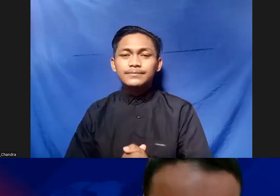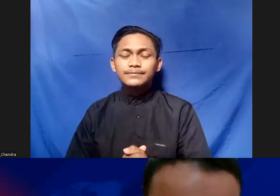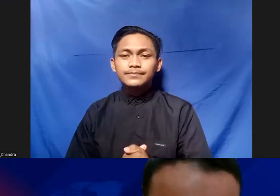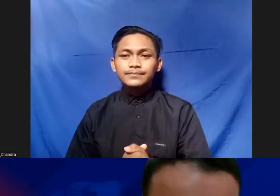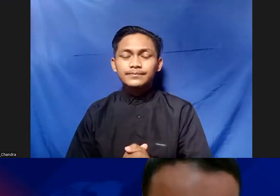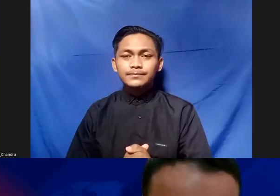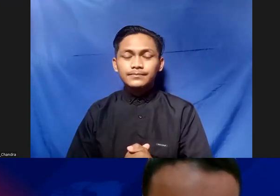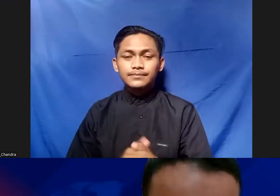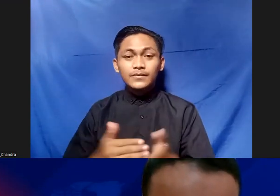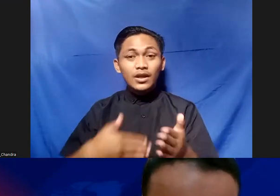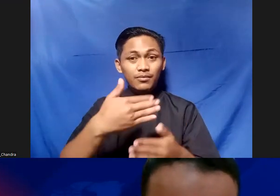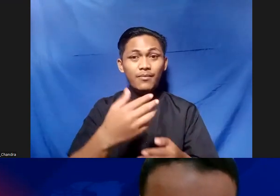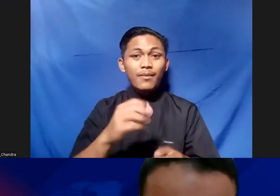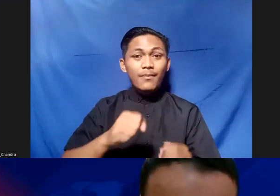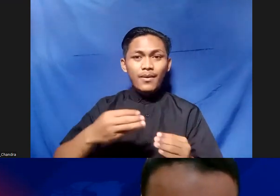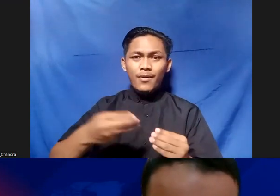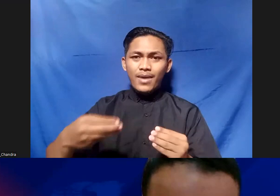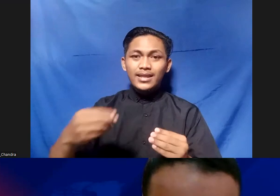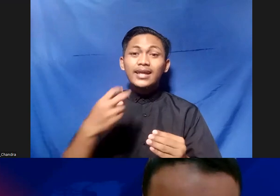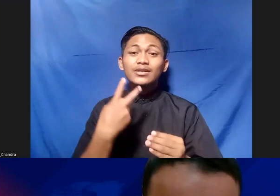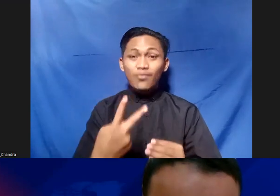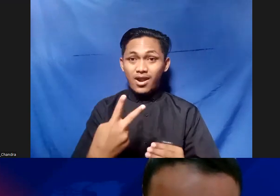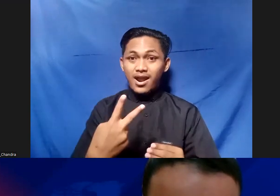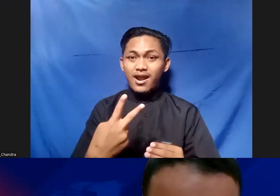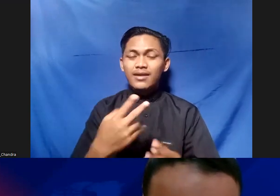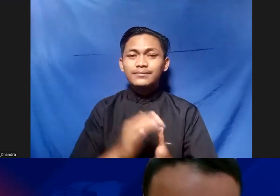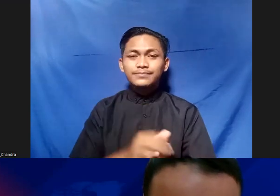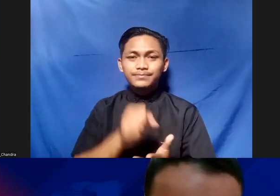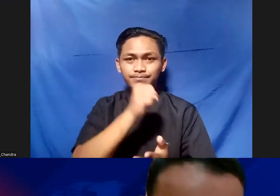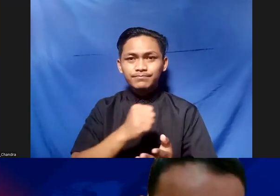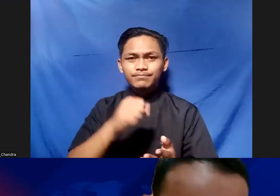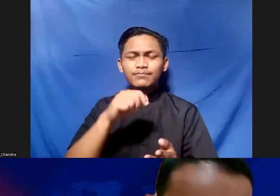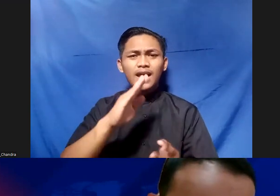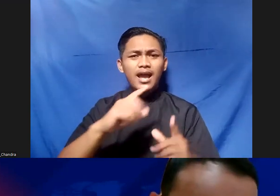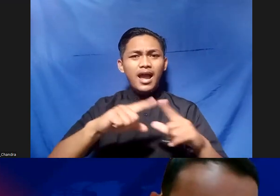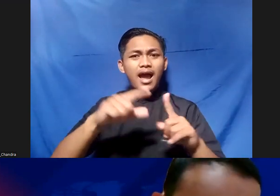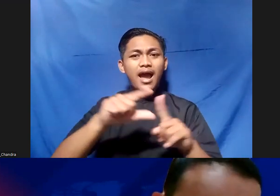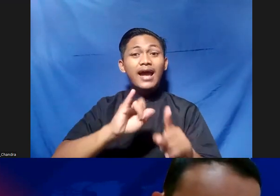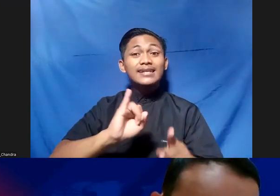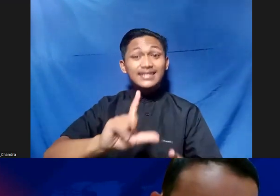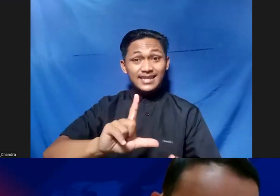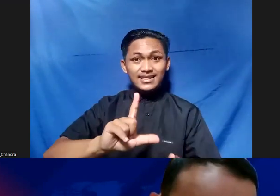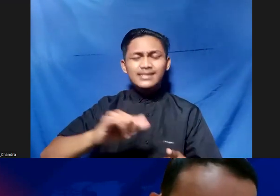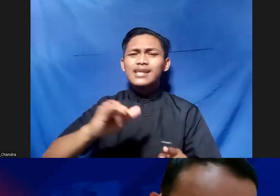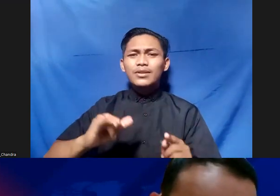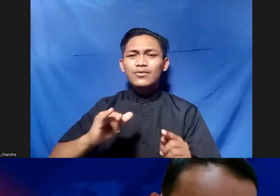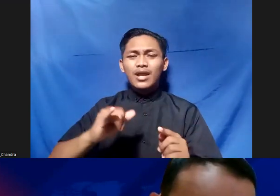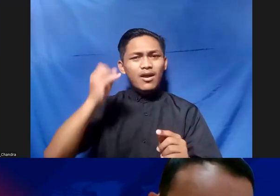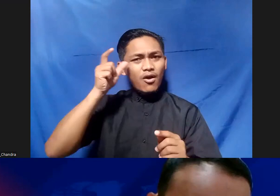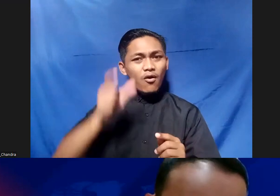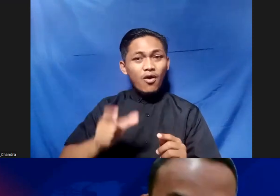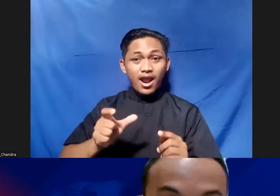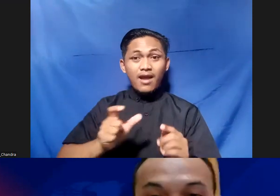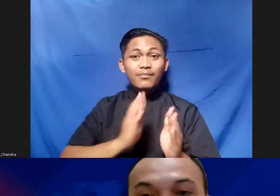dan pemateri yang kedua ini adalah keadil rupiah pustakawan UIN Sunan Kalijaga juga pustakawan ahli